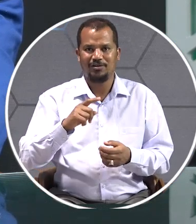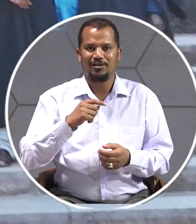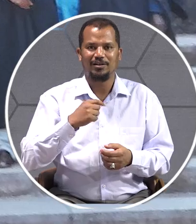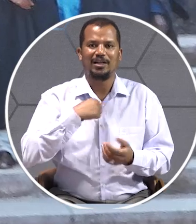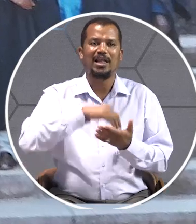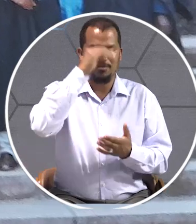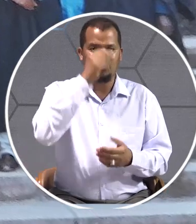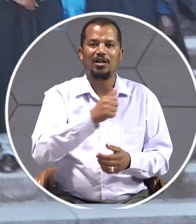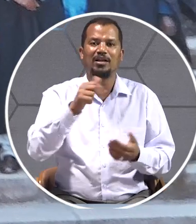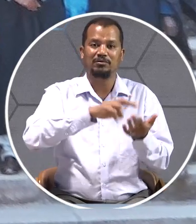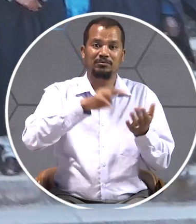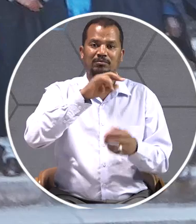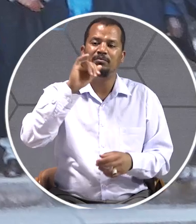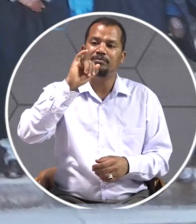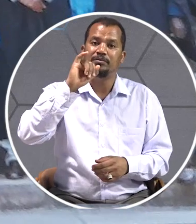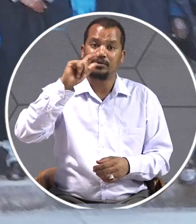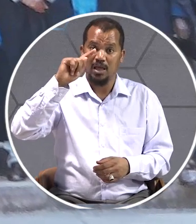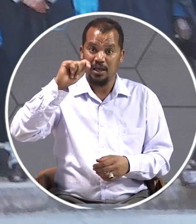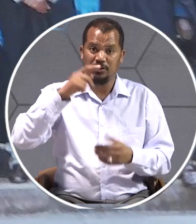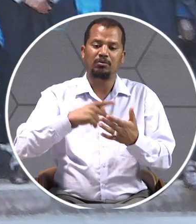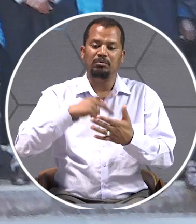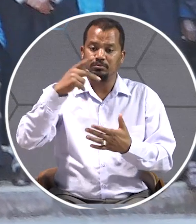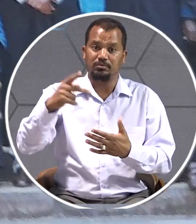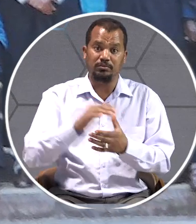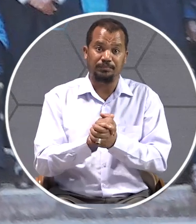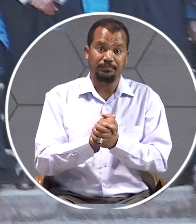አበባ ዩኒቨርሲቲ አይቲ ዶክተራል ፕሮግራም